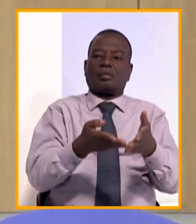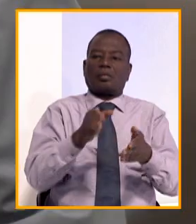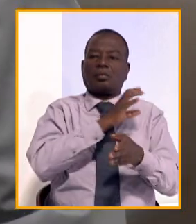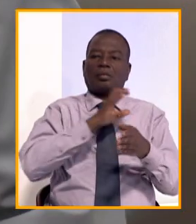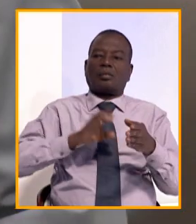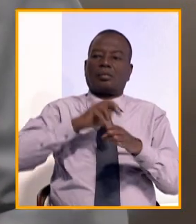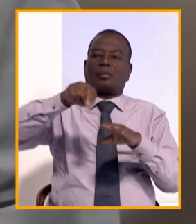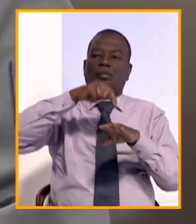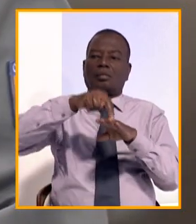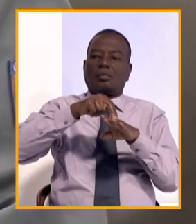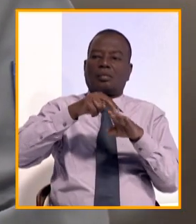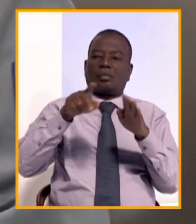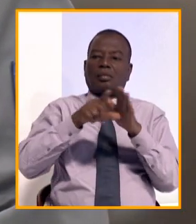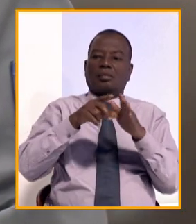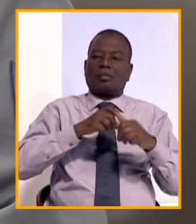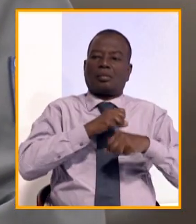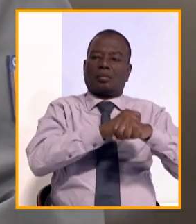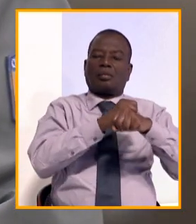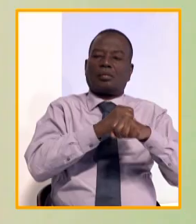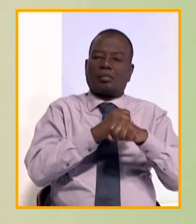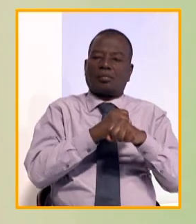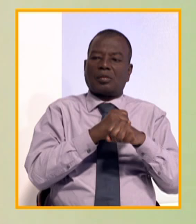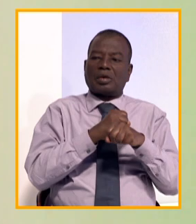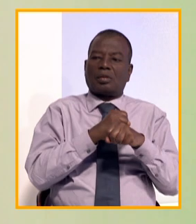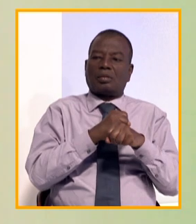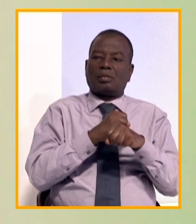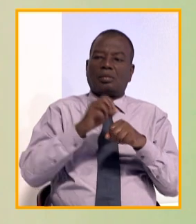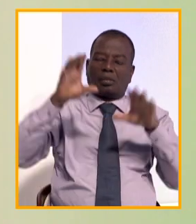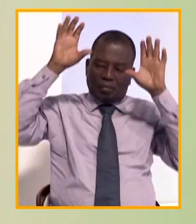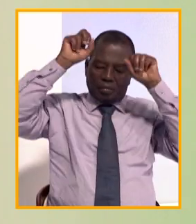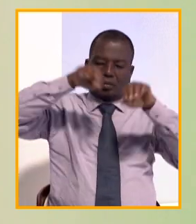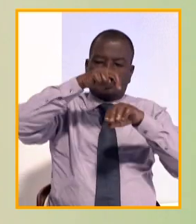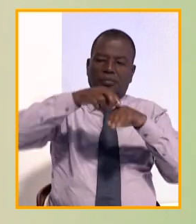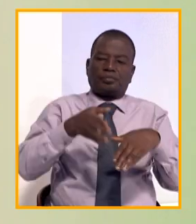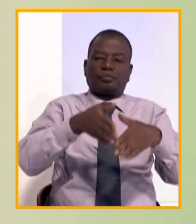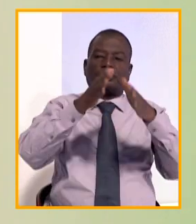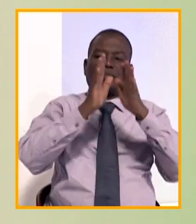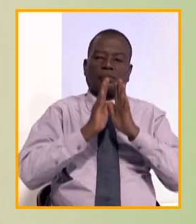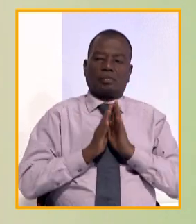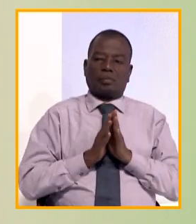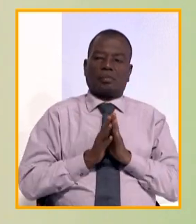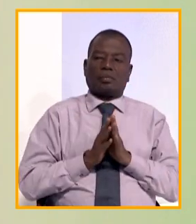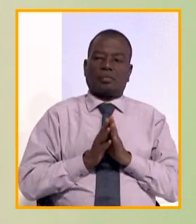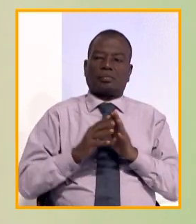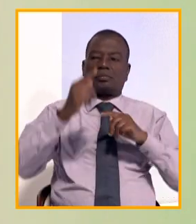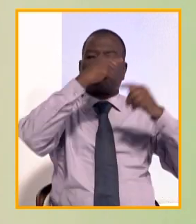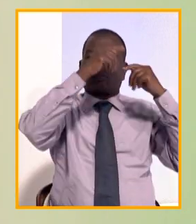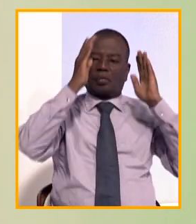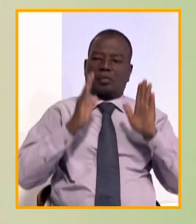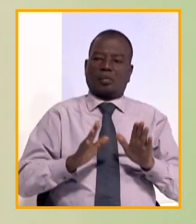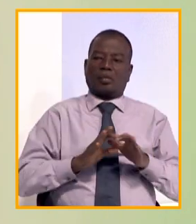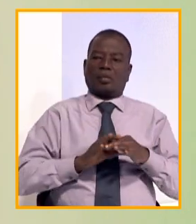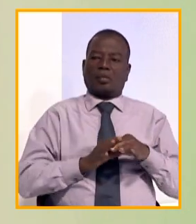Conseil national de sécurité. Le président de la République exhorte les usagers de la